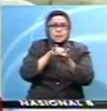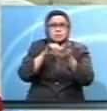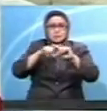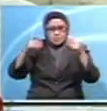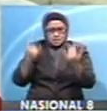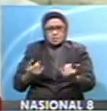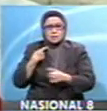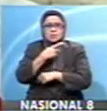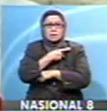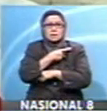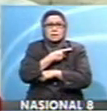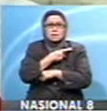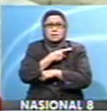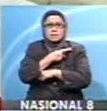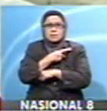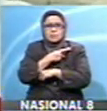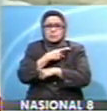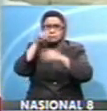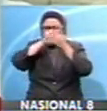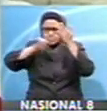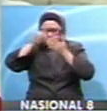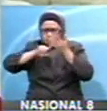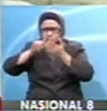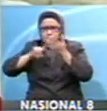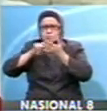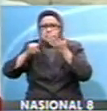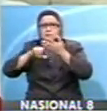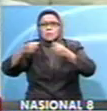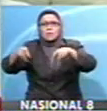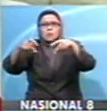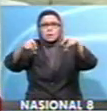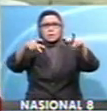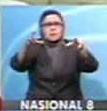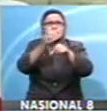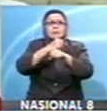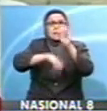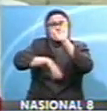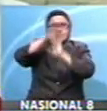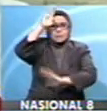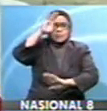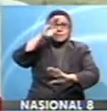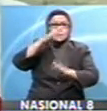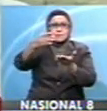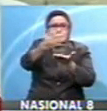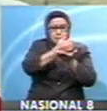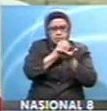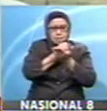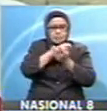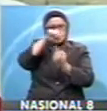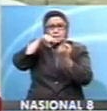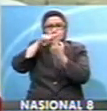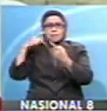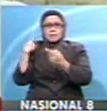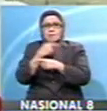more into possibilities of getting more and I will once we can see